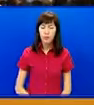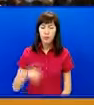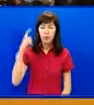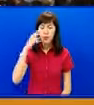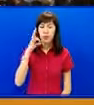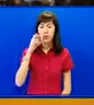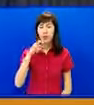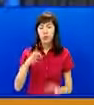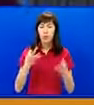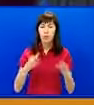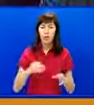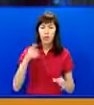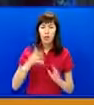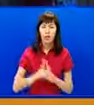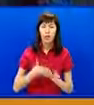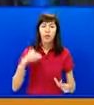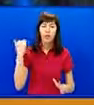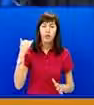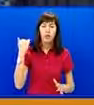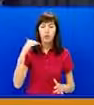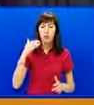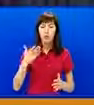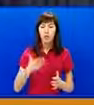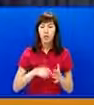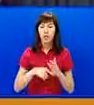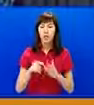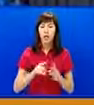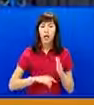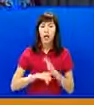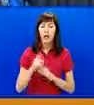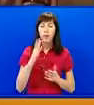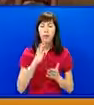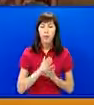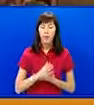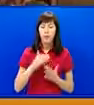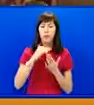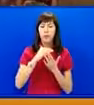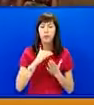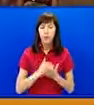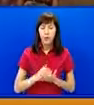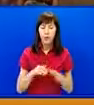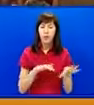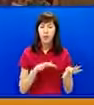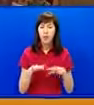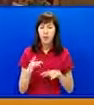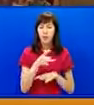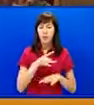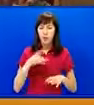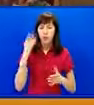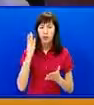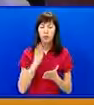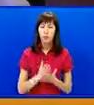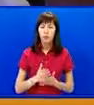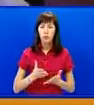Значительную роль Конституции понимают и жители Туркестана. Они отмечают, что основополагающими принципами деятельности республики